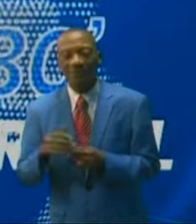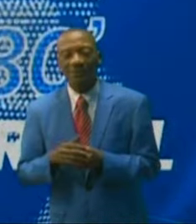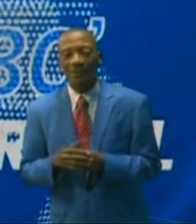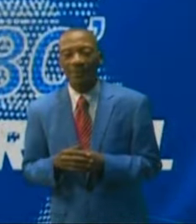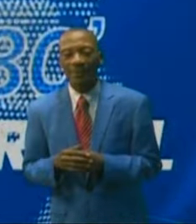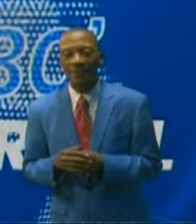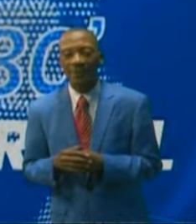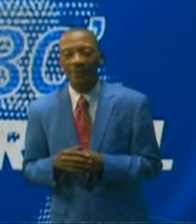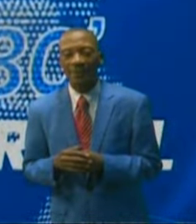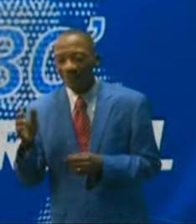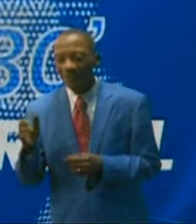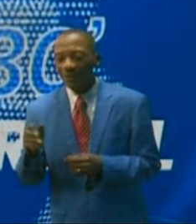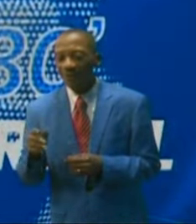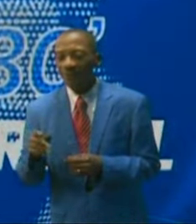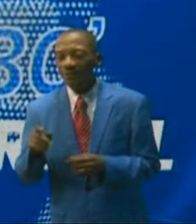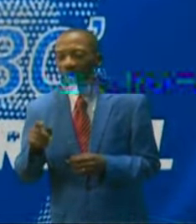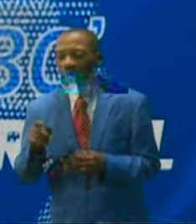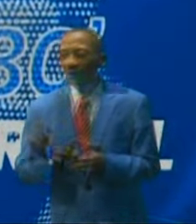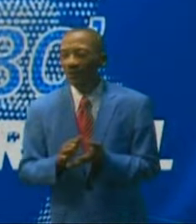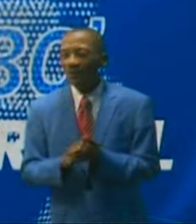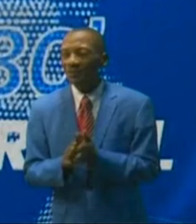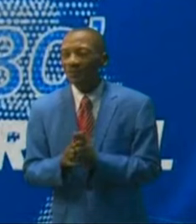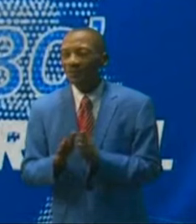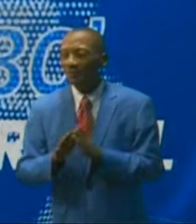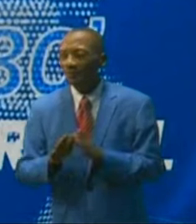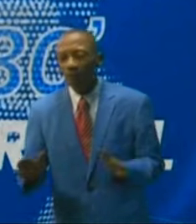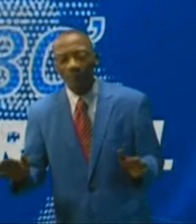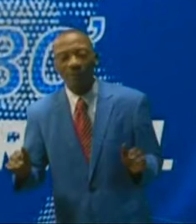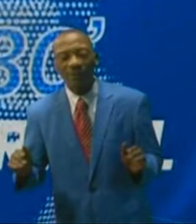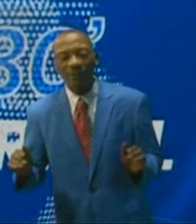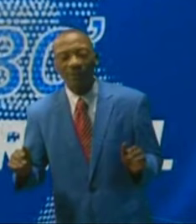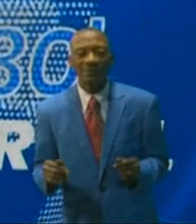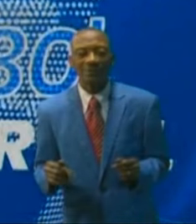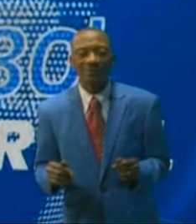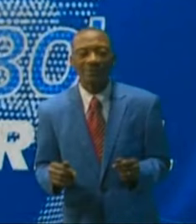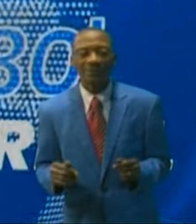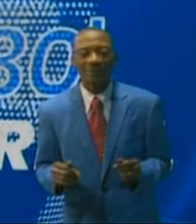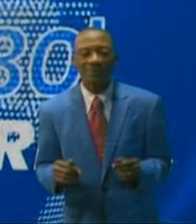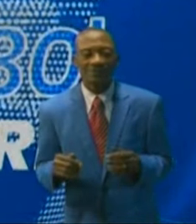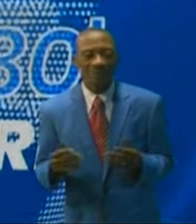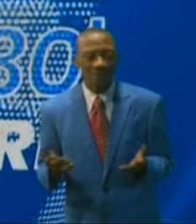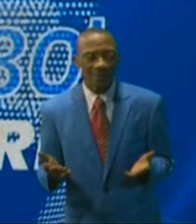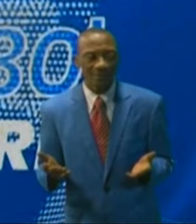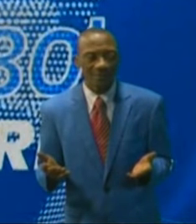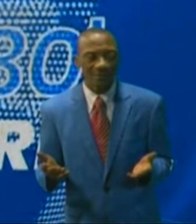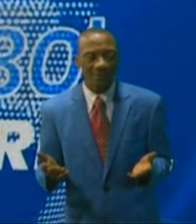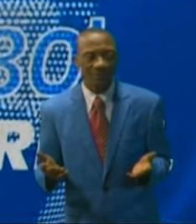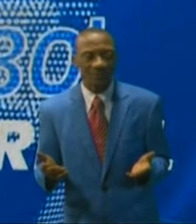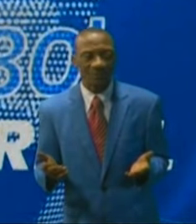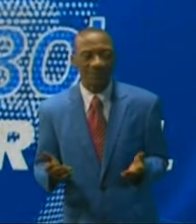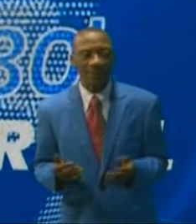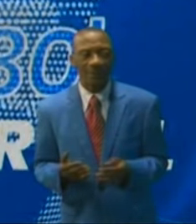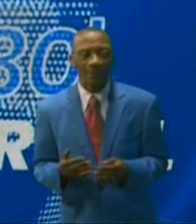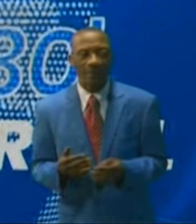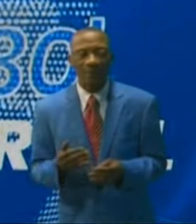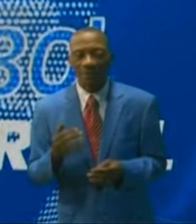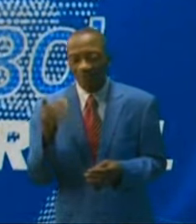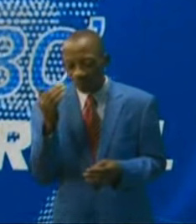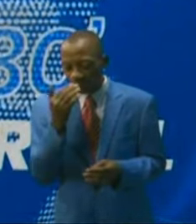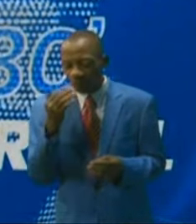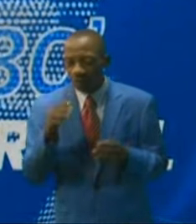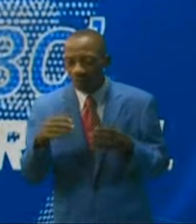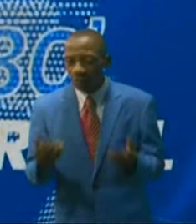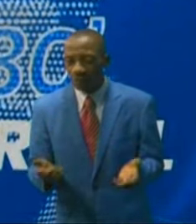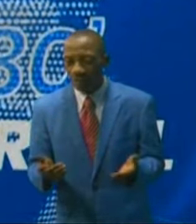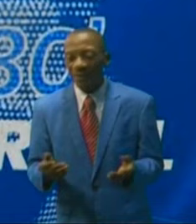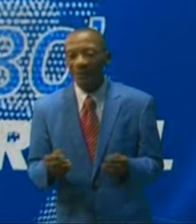mois, ces travaux sont arrêtés pour des raisons non encore communiquées, à l'exemple des routes Kabambare, Kalembelembe,